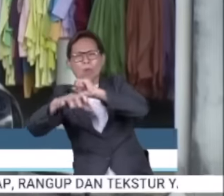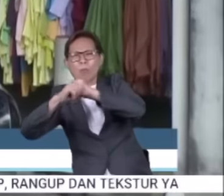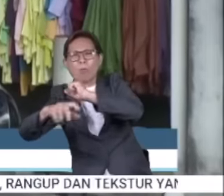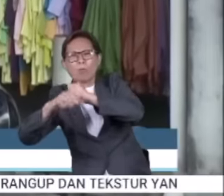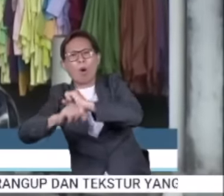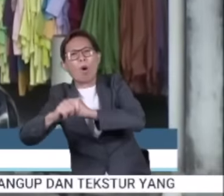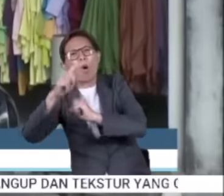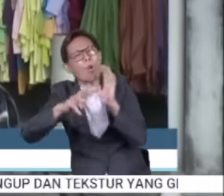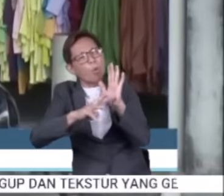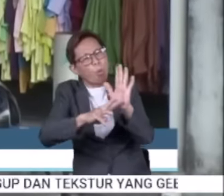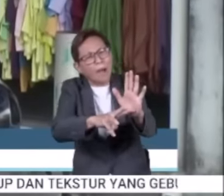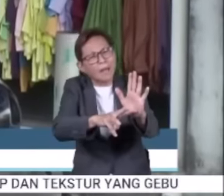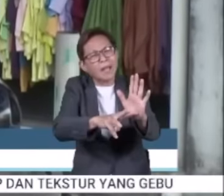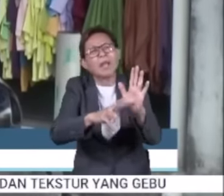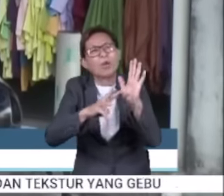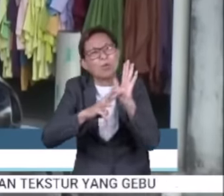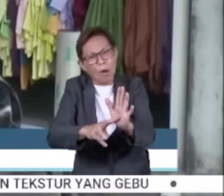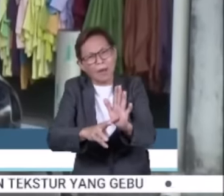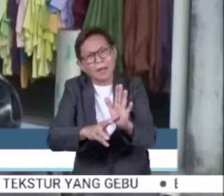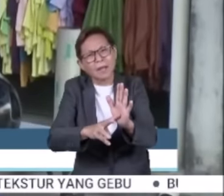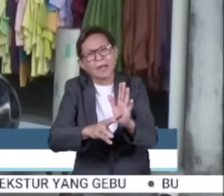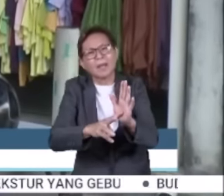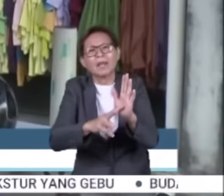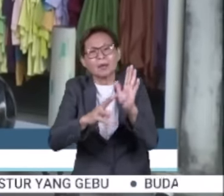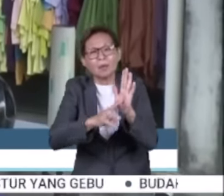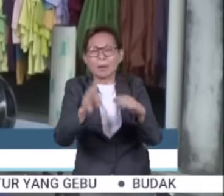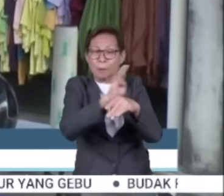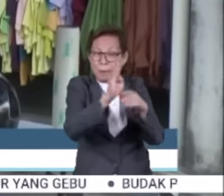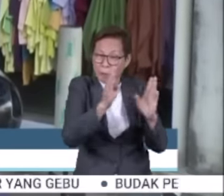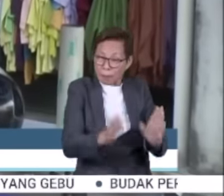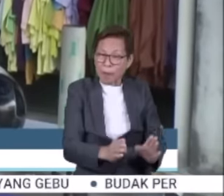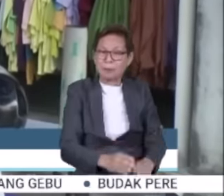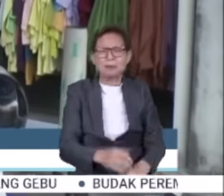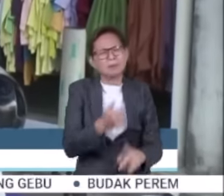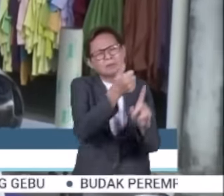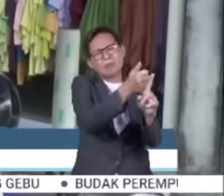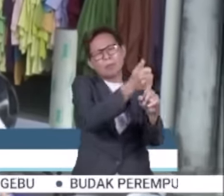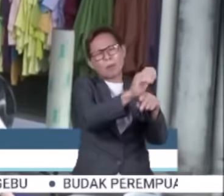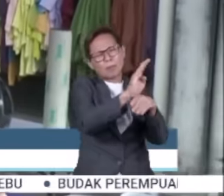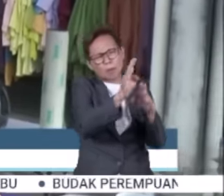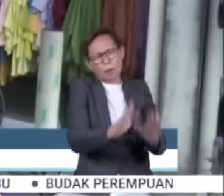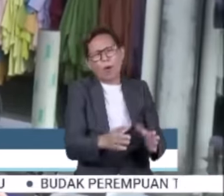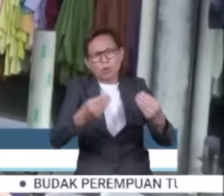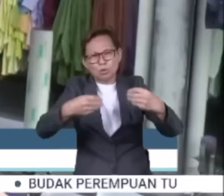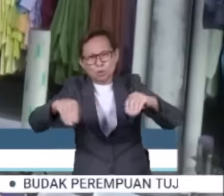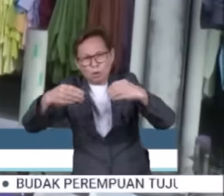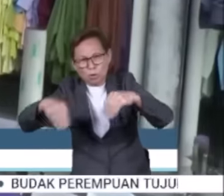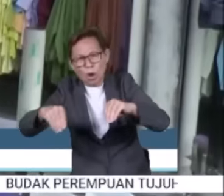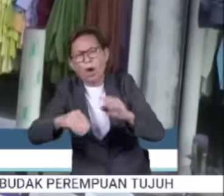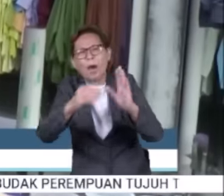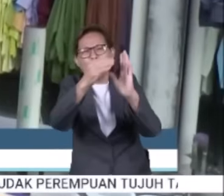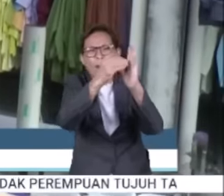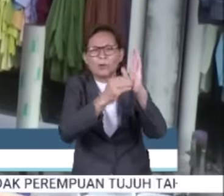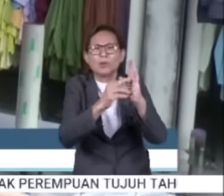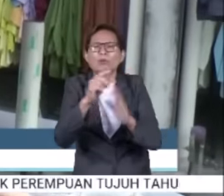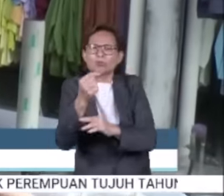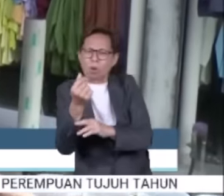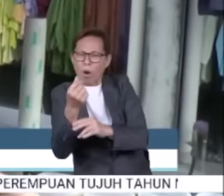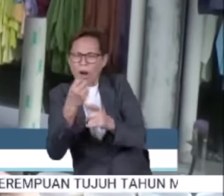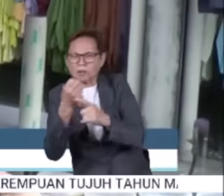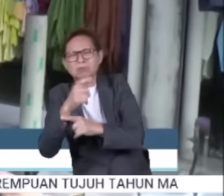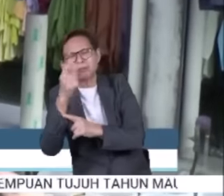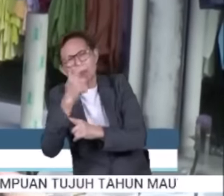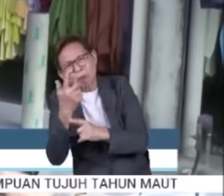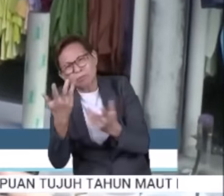behalf of as general. So terpulang kat peniaga tu sama ada dia nak jual ikut harga rahmah ataupun tidak. Tapi menggunakan